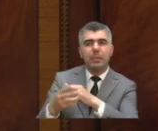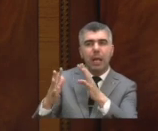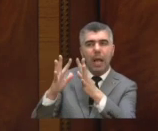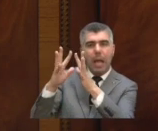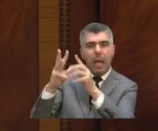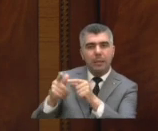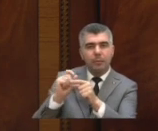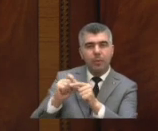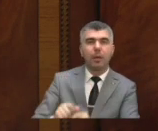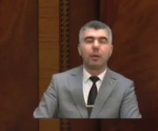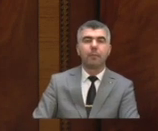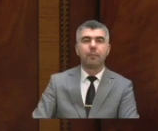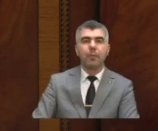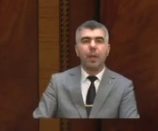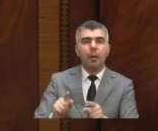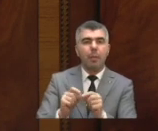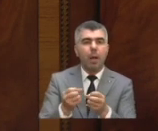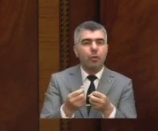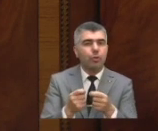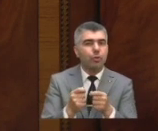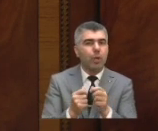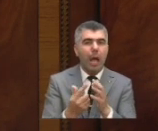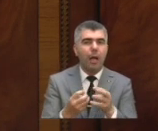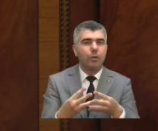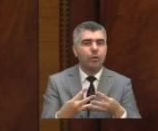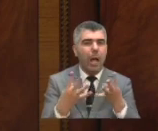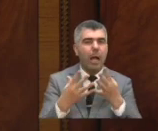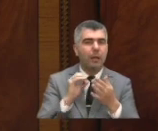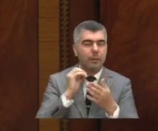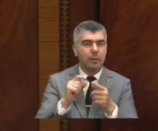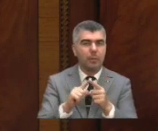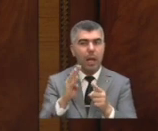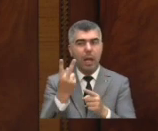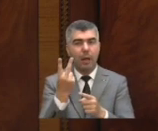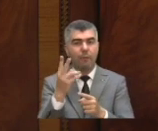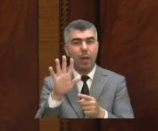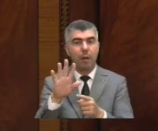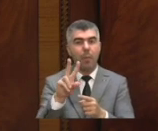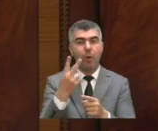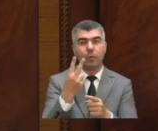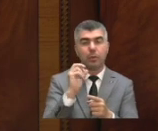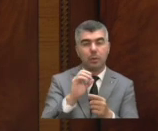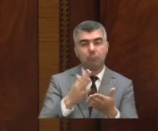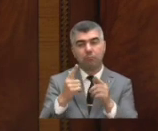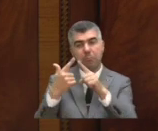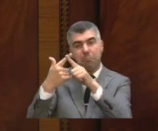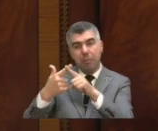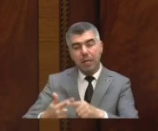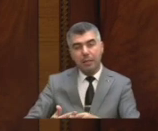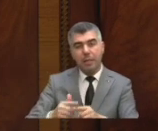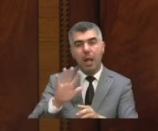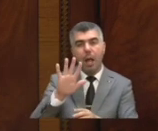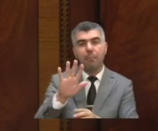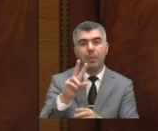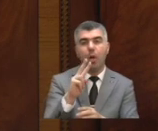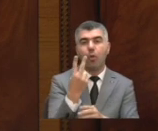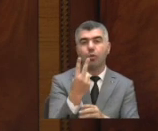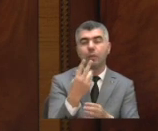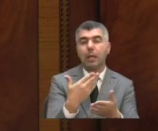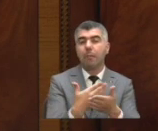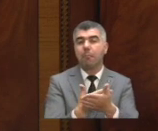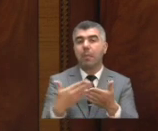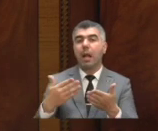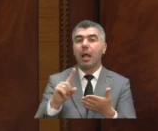تكلفه هذا البرنامج برسم سنه 2024 ما يناهز 25 مليار